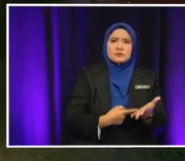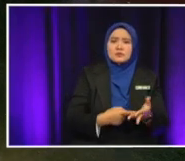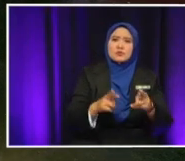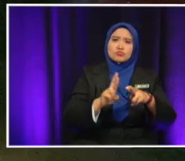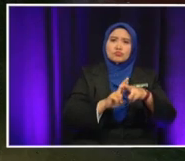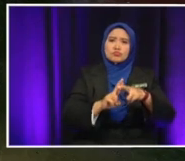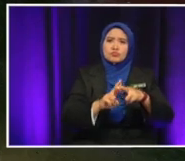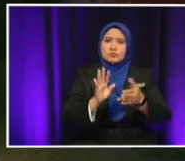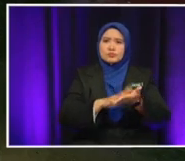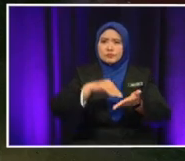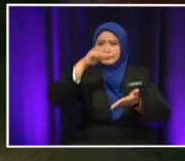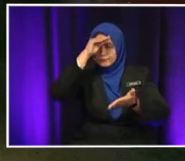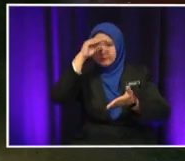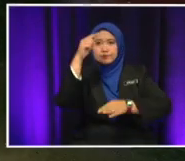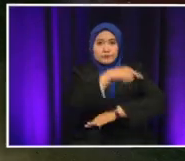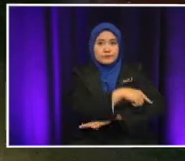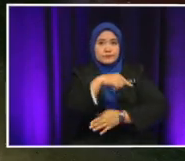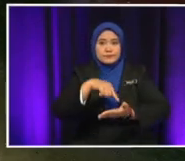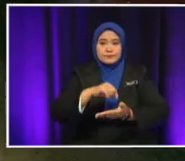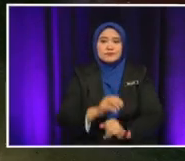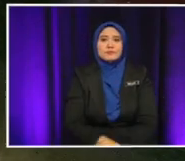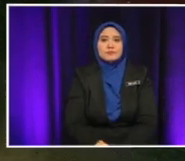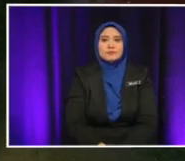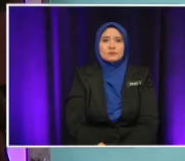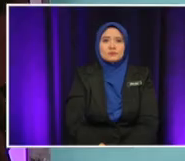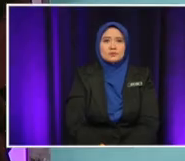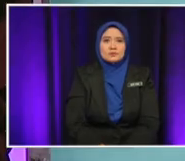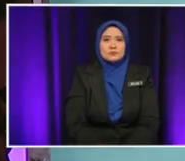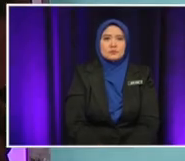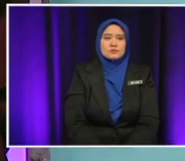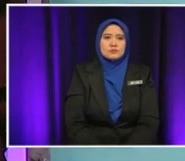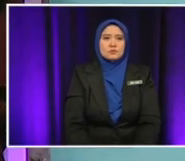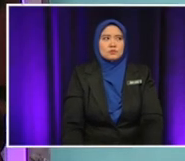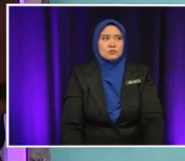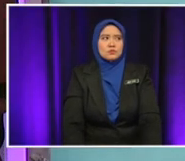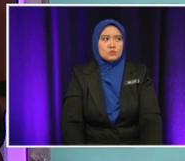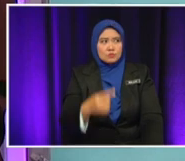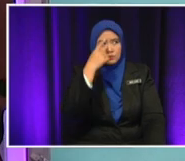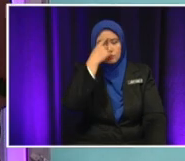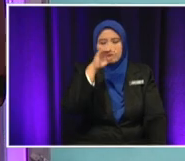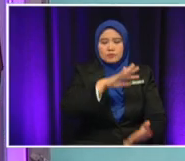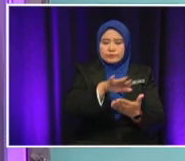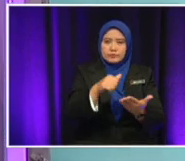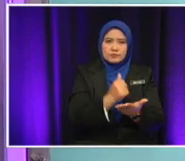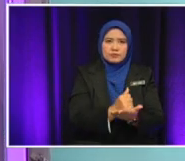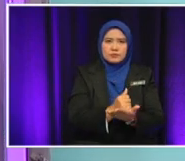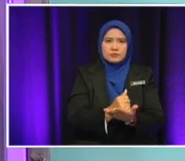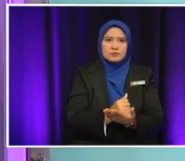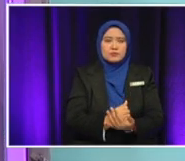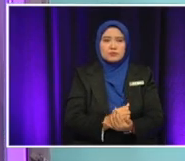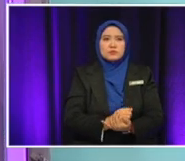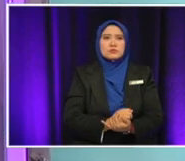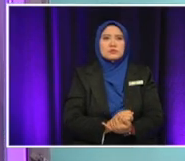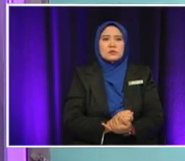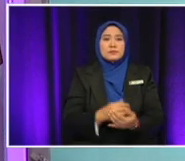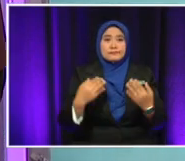pembelajaran kita hari ini yaitu silakan Baiklah Lukman Oke dan saya sudah Sekalian oke apa yang perlu Anda buat saya sedikit pesan